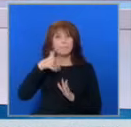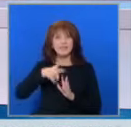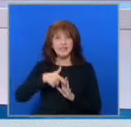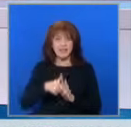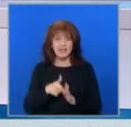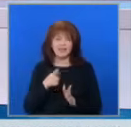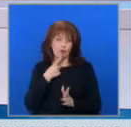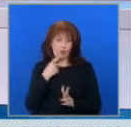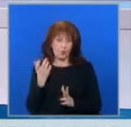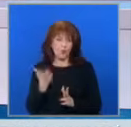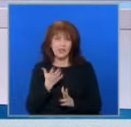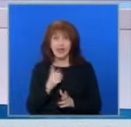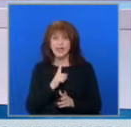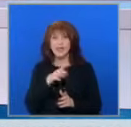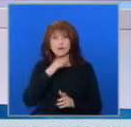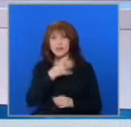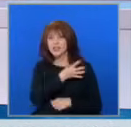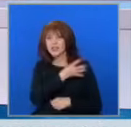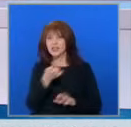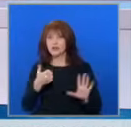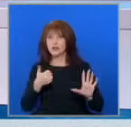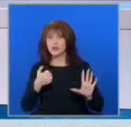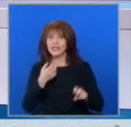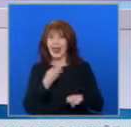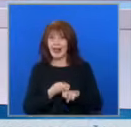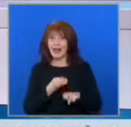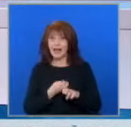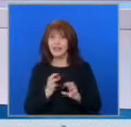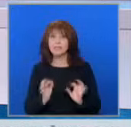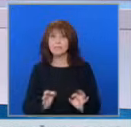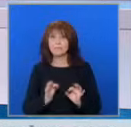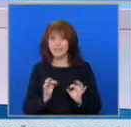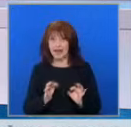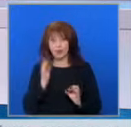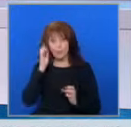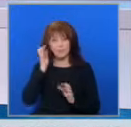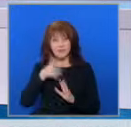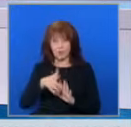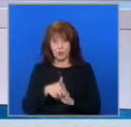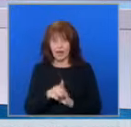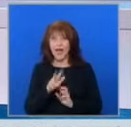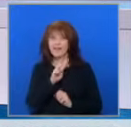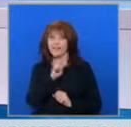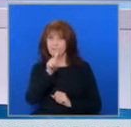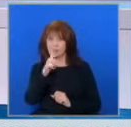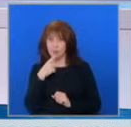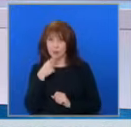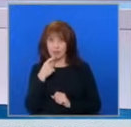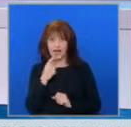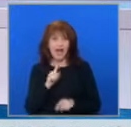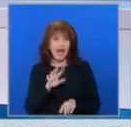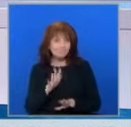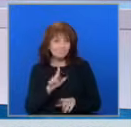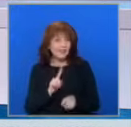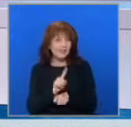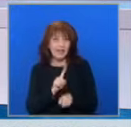години. В момента недостигат 460 лекари с тази специалност. През 2021 година едва